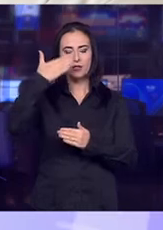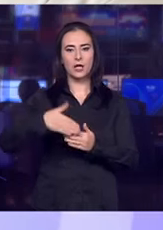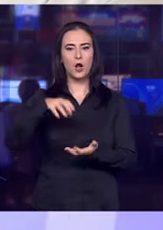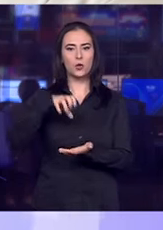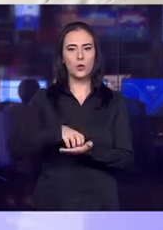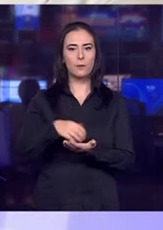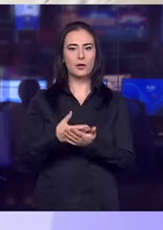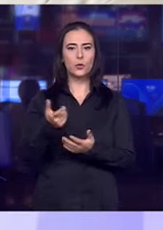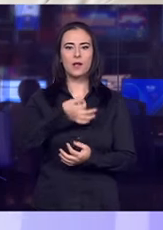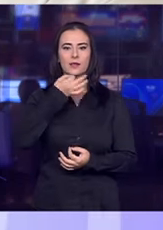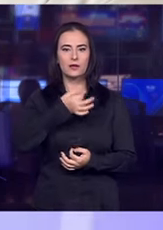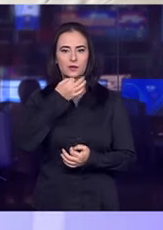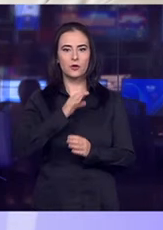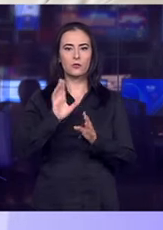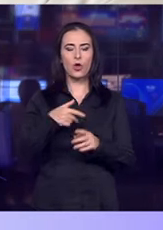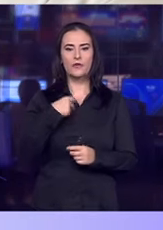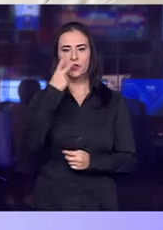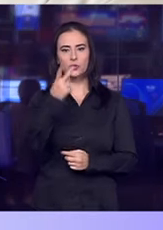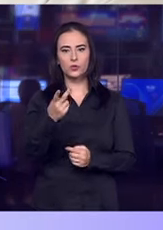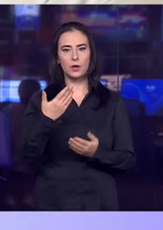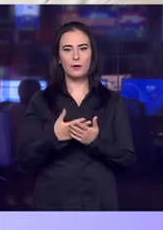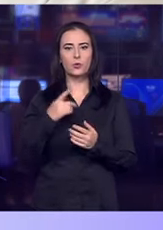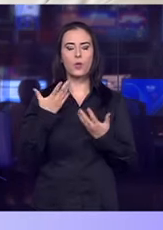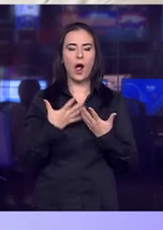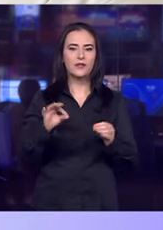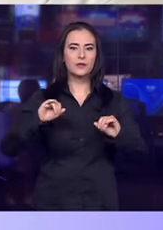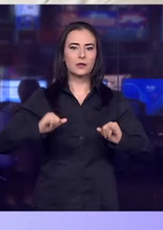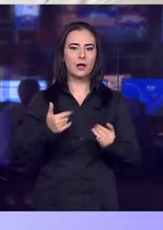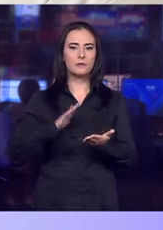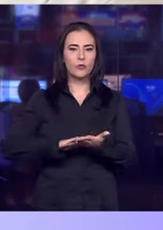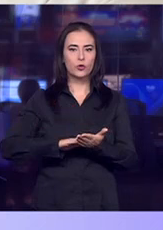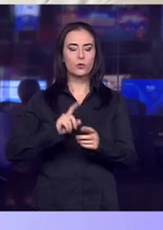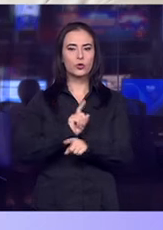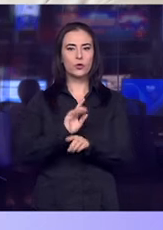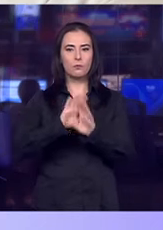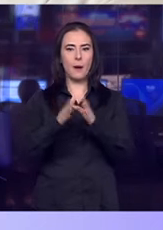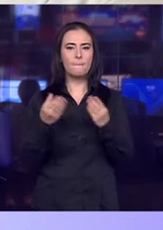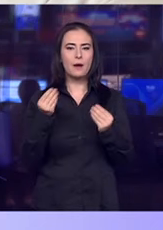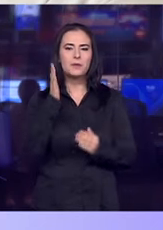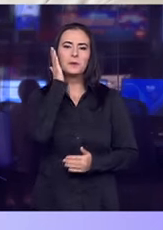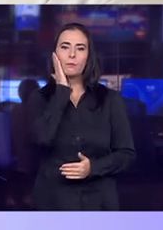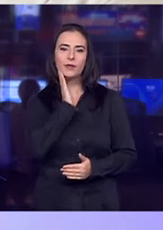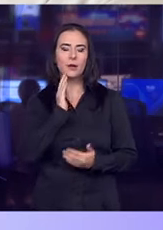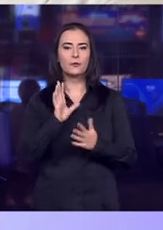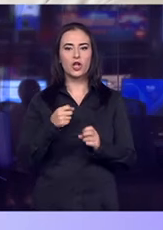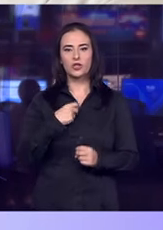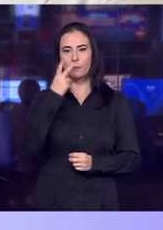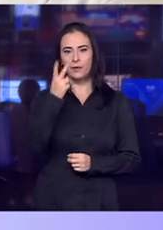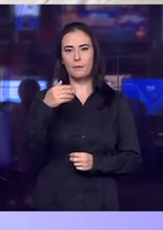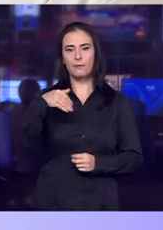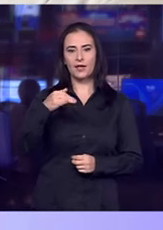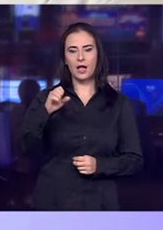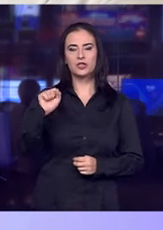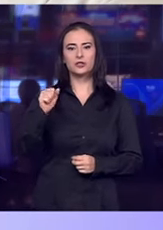nu declare ceea ce au văzut pentru ca fiul ei să scape cu o pedeapsă ceva mai blândă. În ceea ce îl privește pe